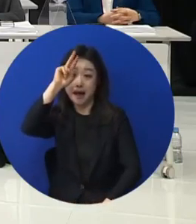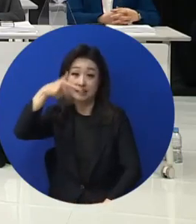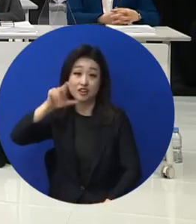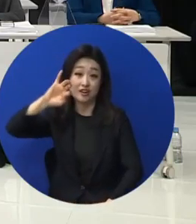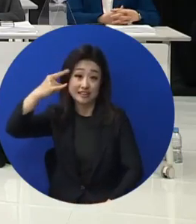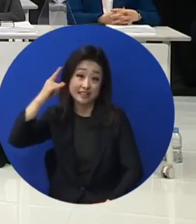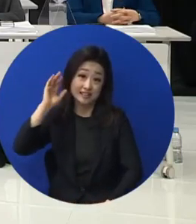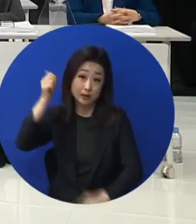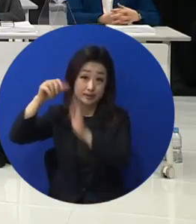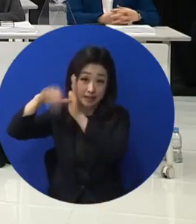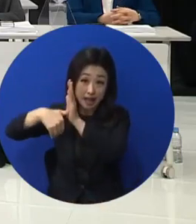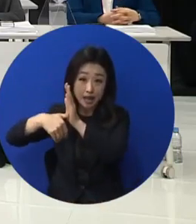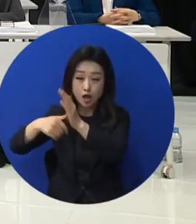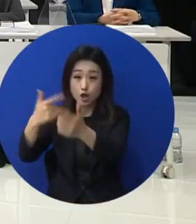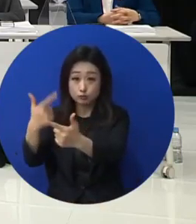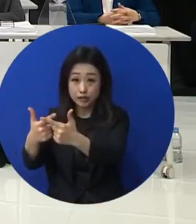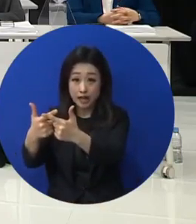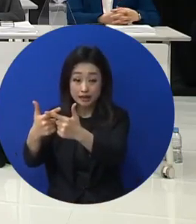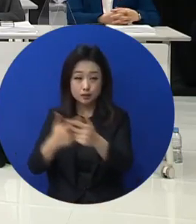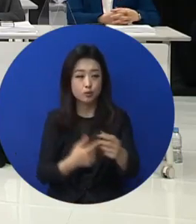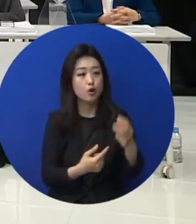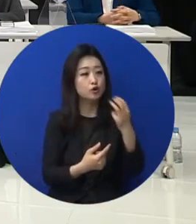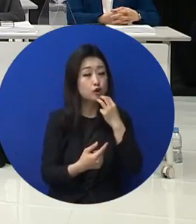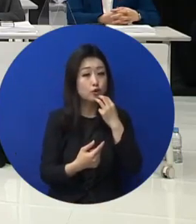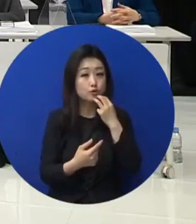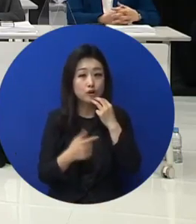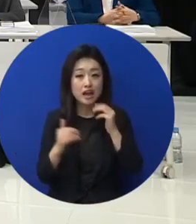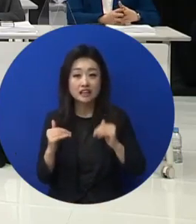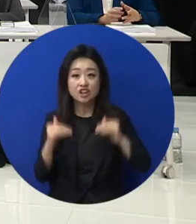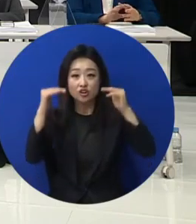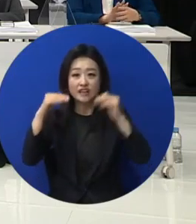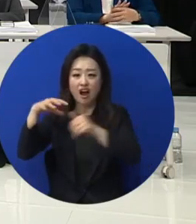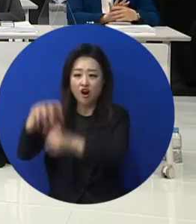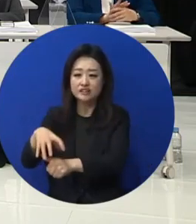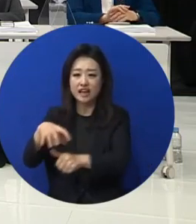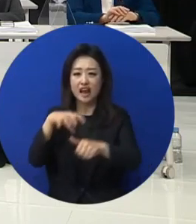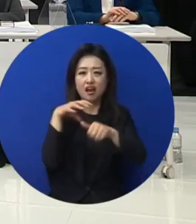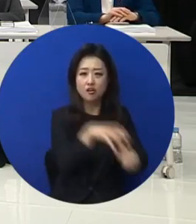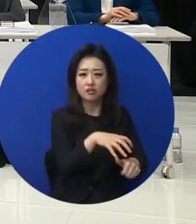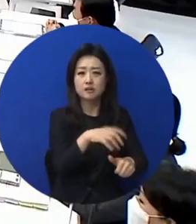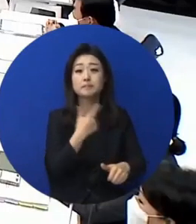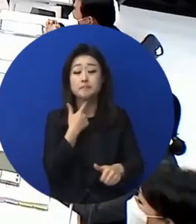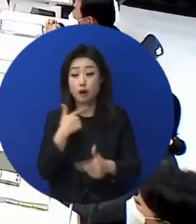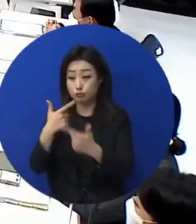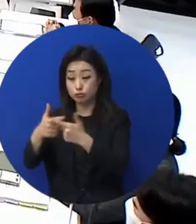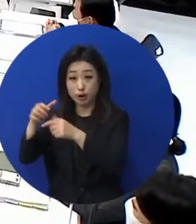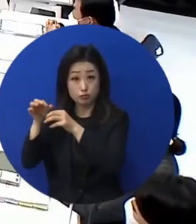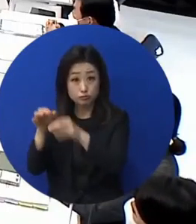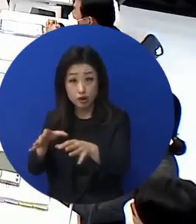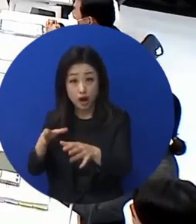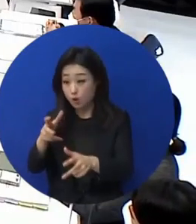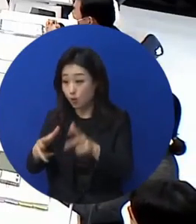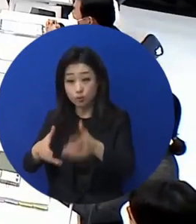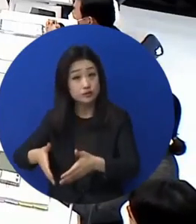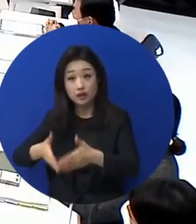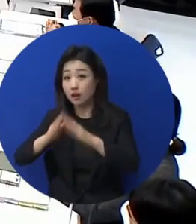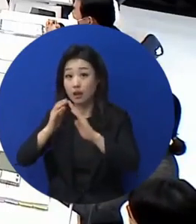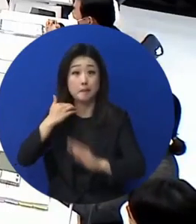부산을 서울과 함께 성적 억제 도시로 묶었습니다. 그래서 부산에 새로운 투자를 하는 공장을